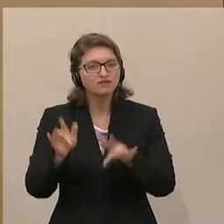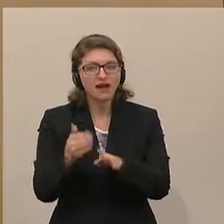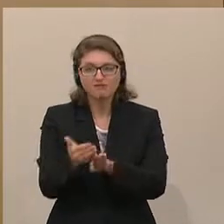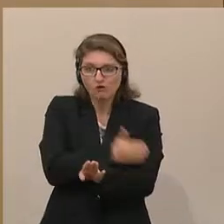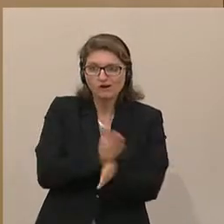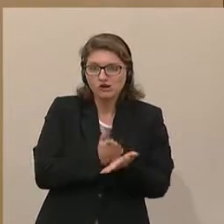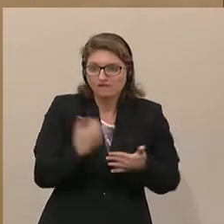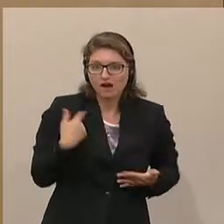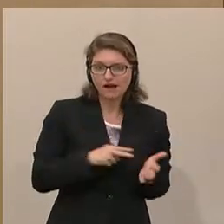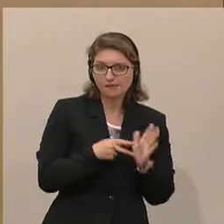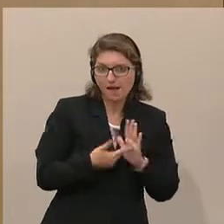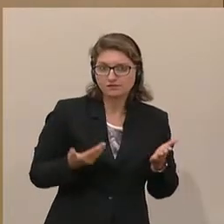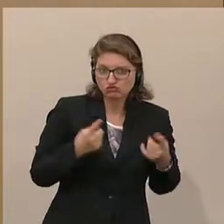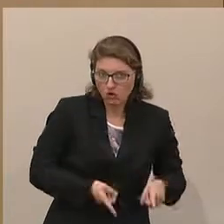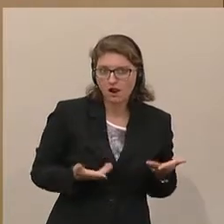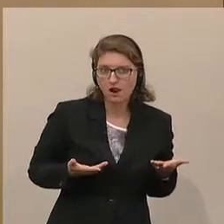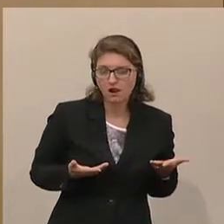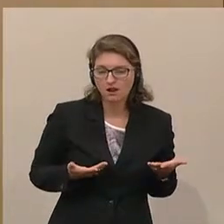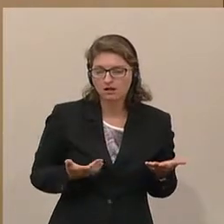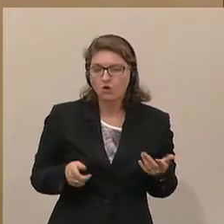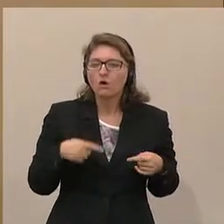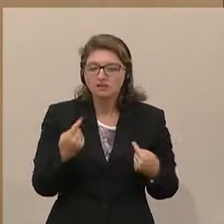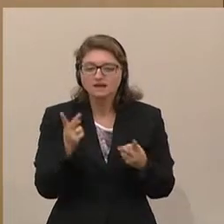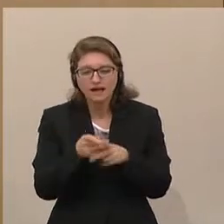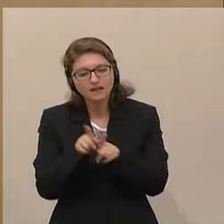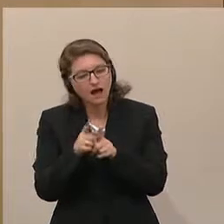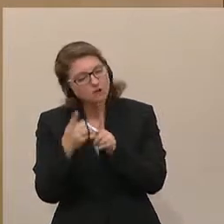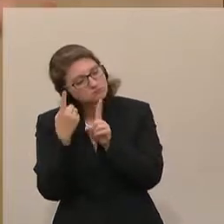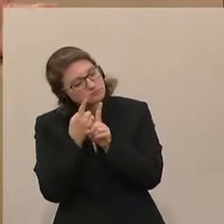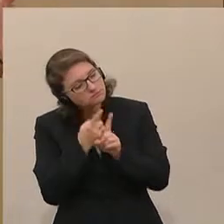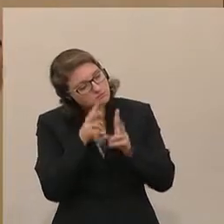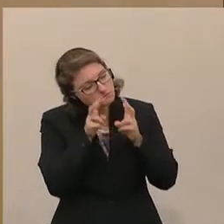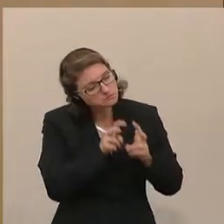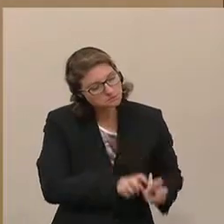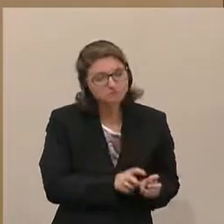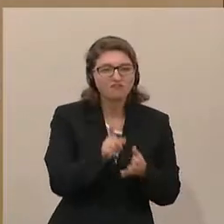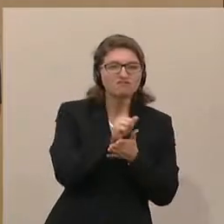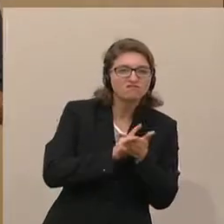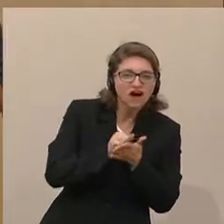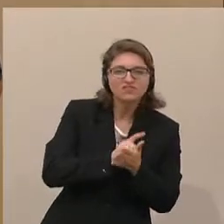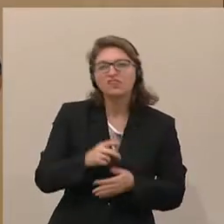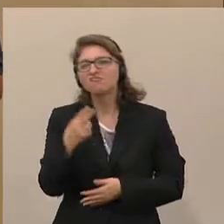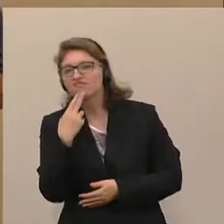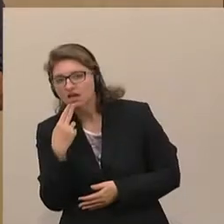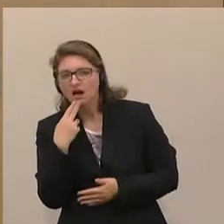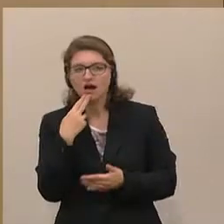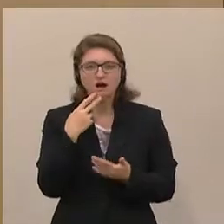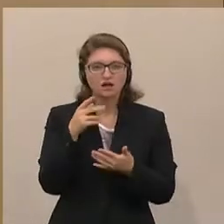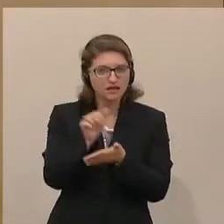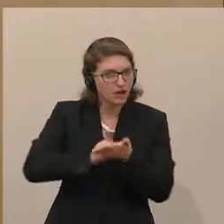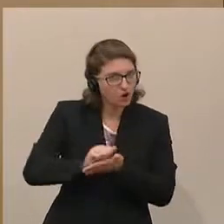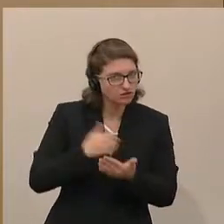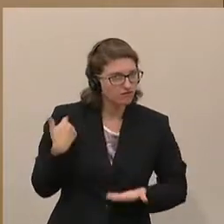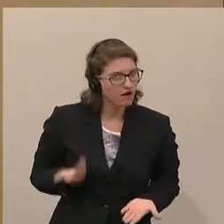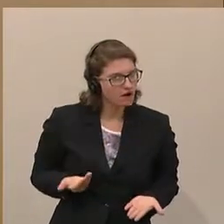hätte hergestellt werden sollen. Und man hätte nachverfolgen können, wann und durch wen gelöscht wurde. Und ich muss